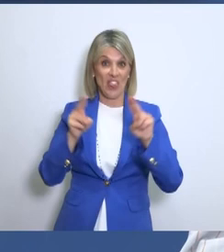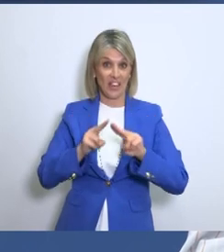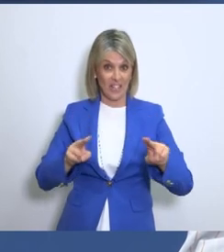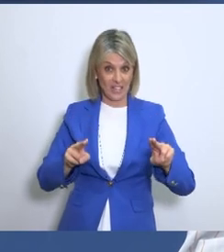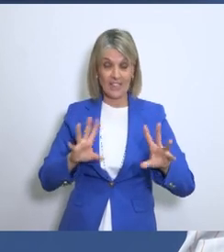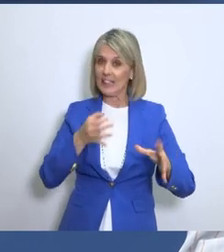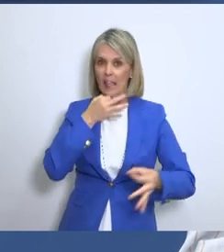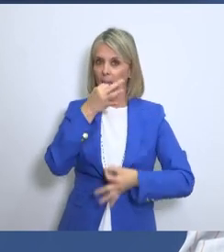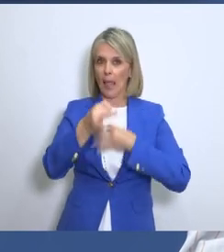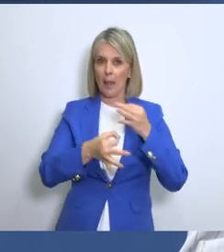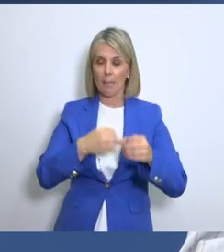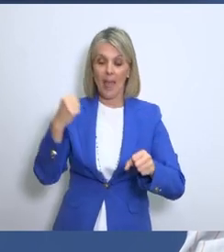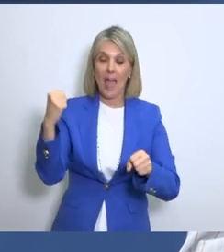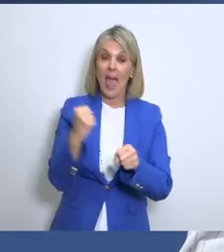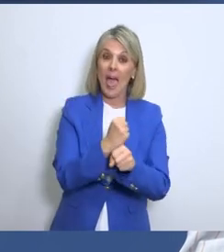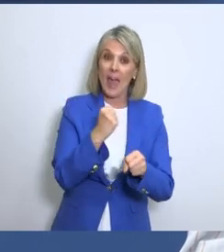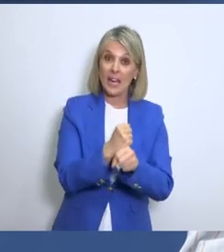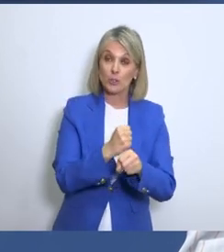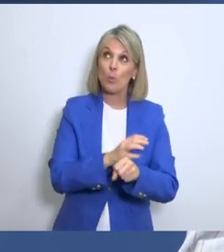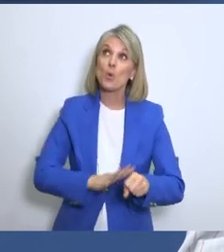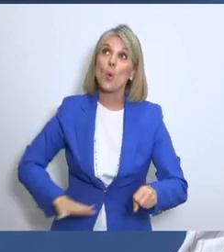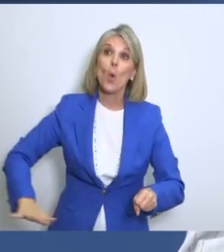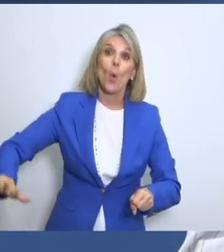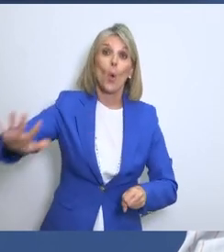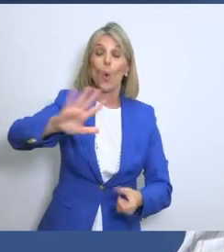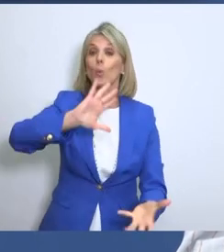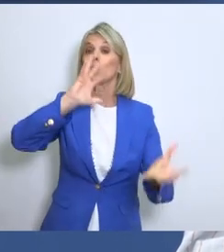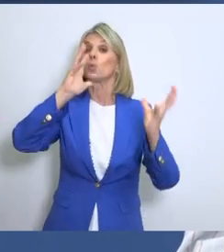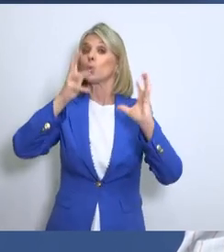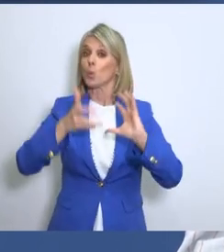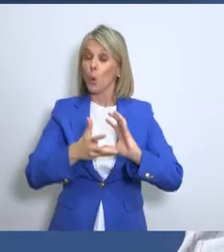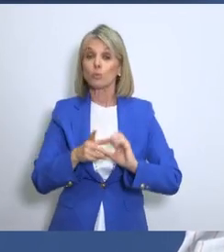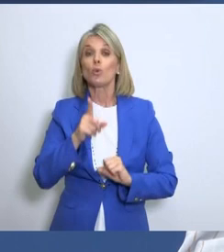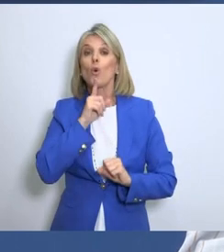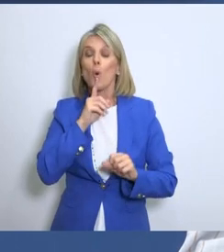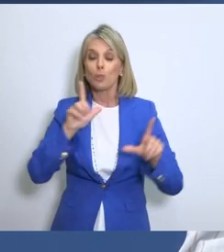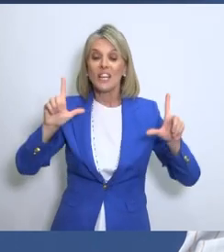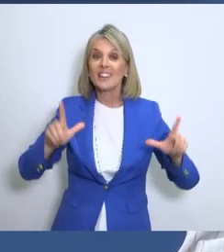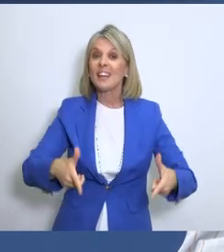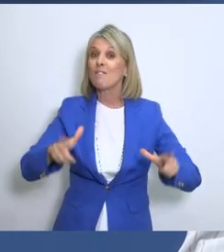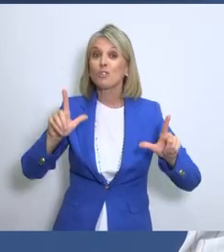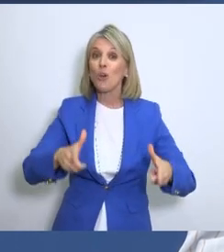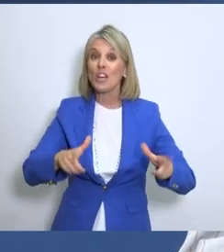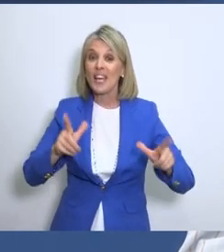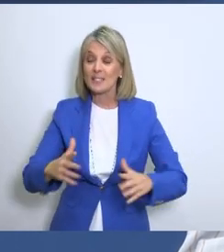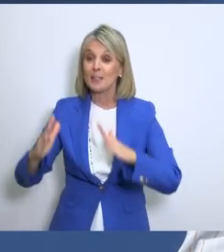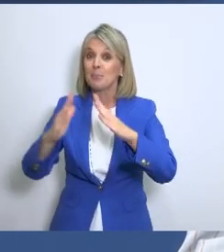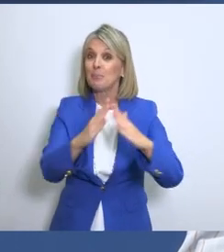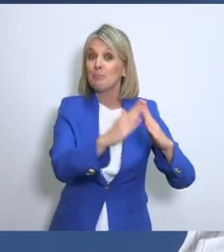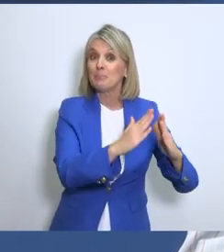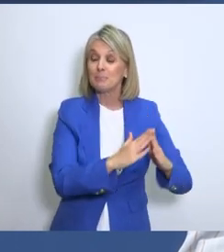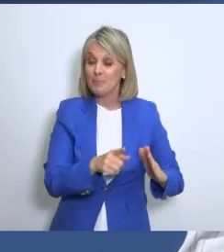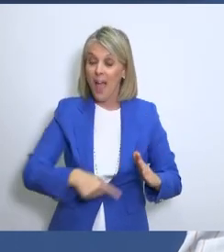τάξη και οι εργαζόμενοι γενικότερα, όπως και τα φτωχά λαϊκά στρώματα.